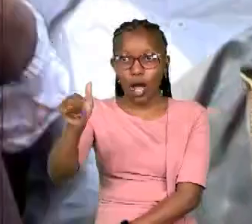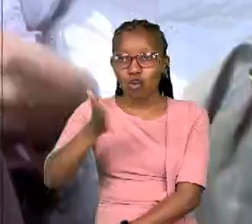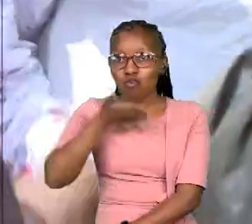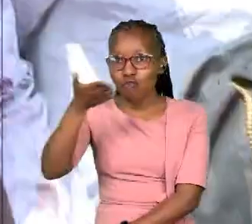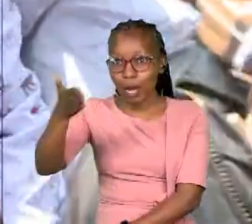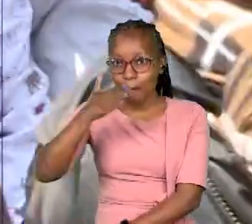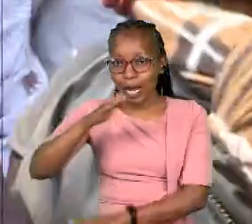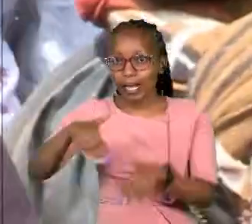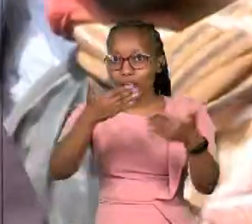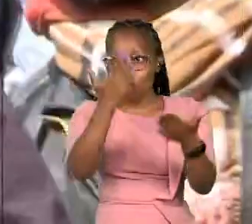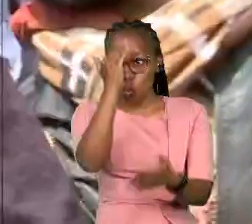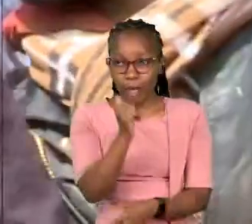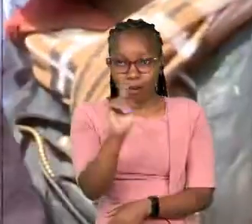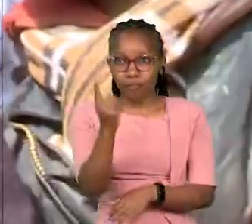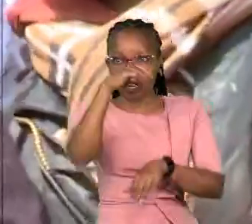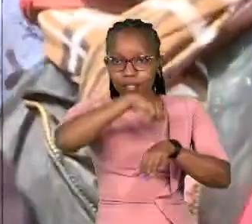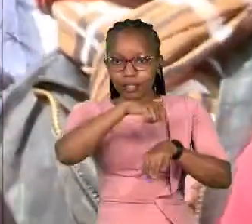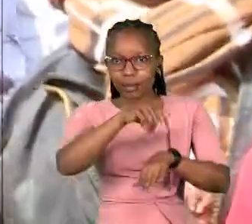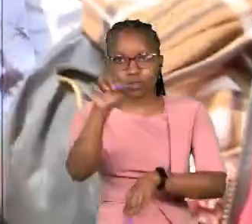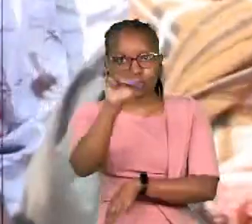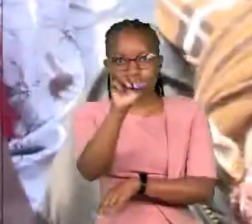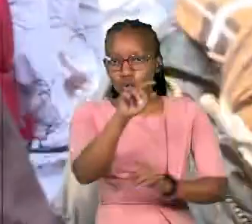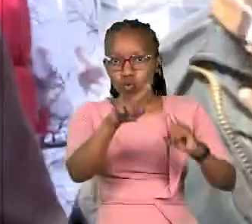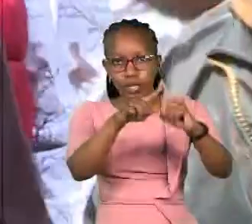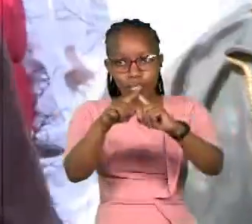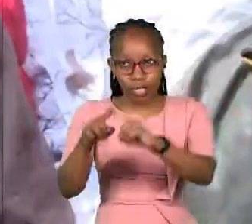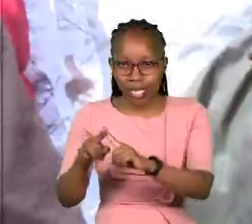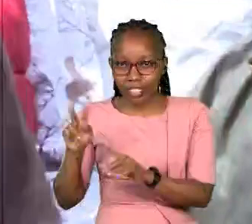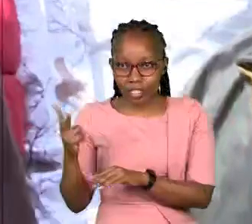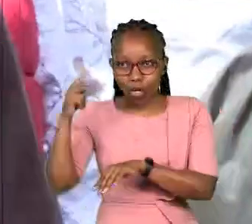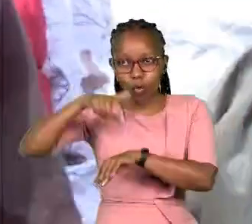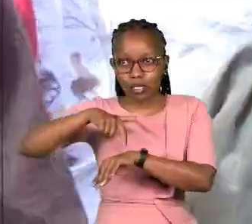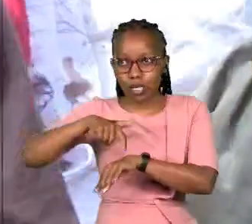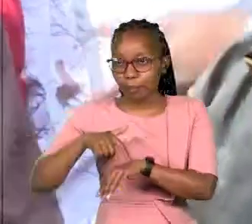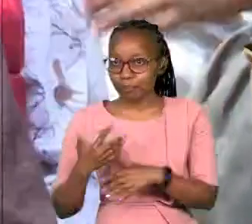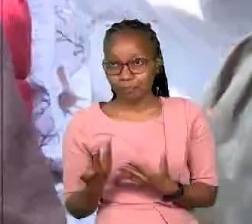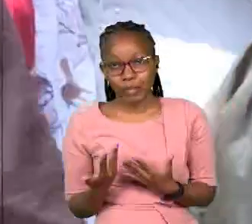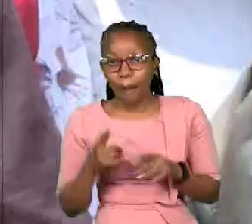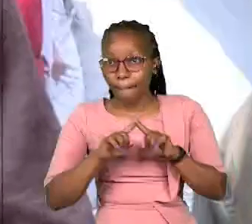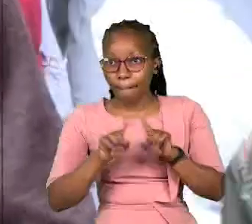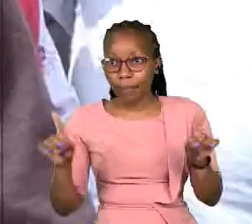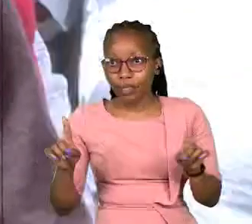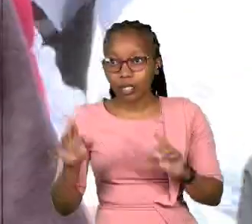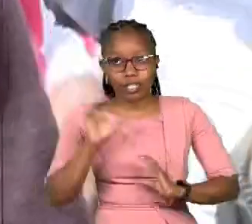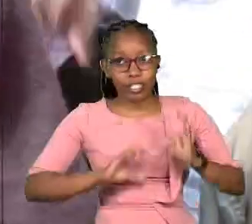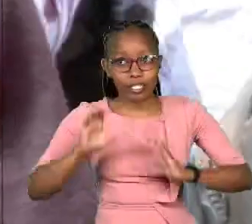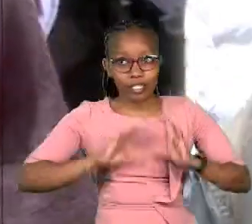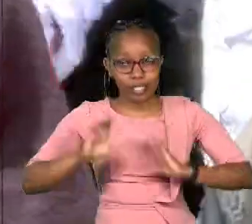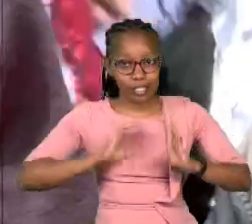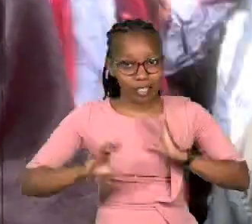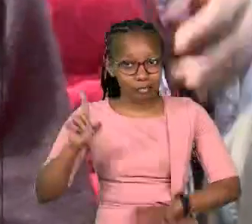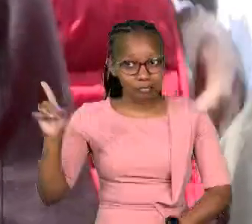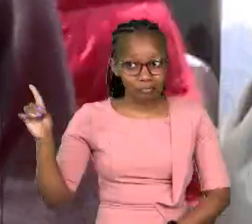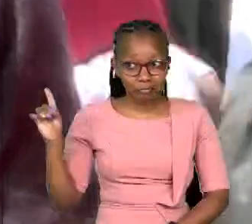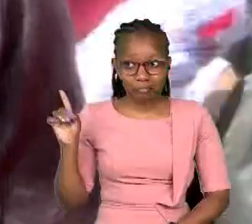jamaa huyu si mara ya kwanza kutekeleza mauaji kama haya, ni mara ya pili, tatu, nne, tano. Lakini wananchi jinsi unavyoweza kuona,